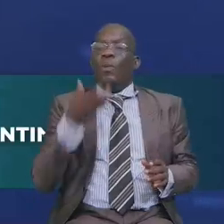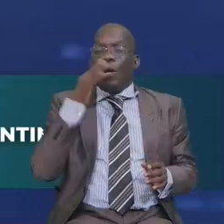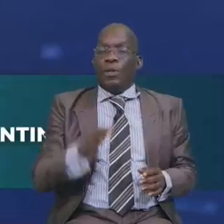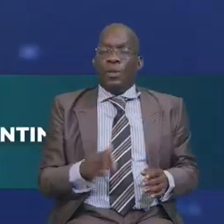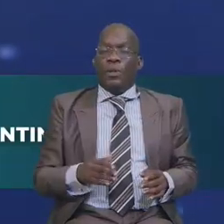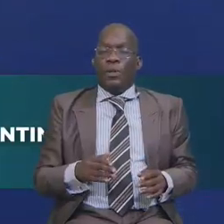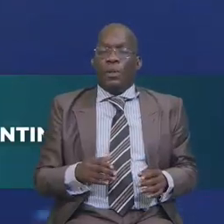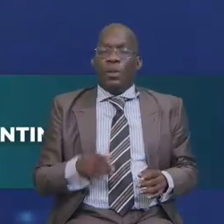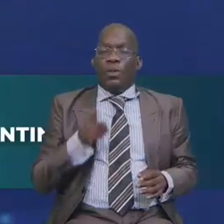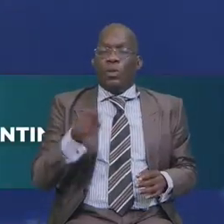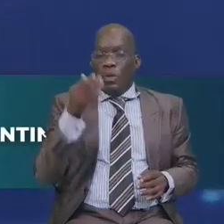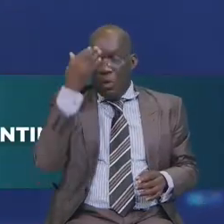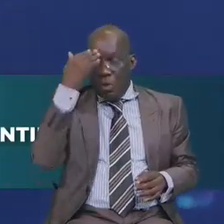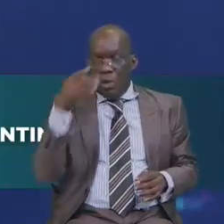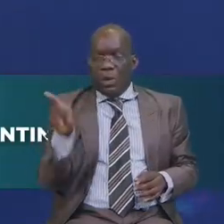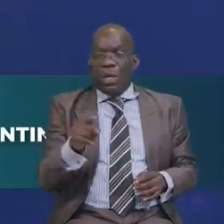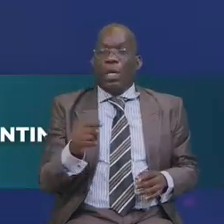eu à faire par le passé